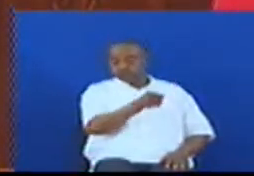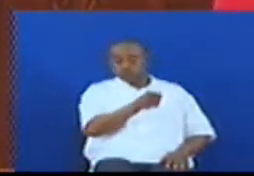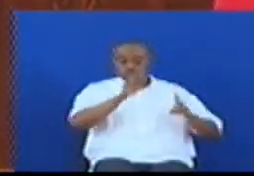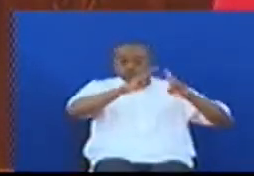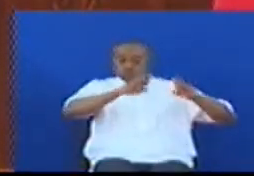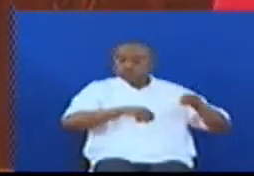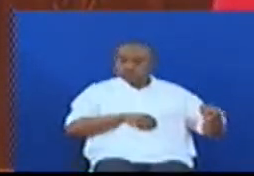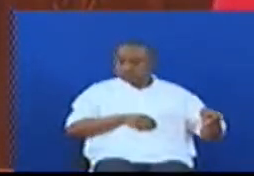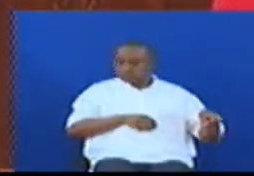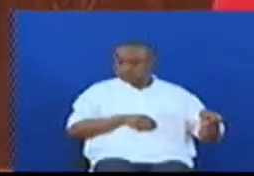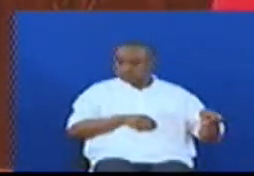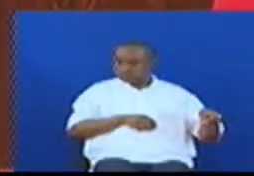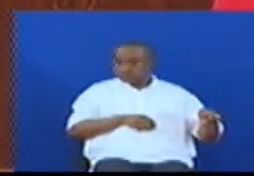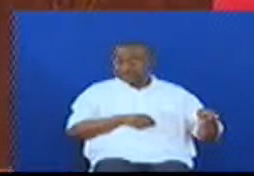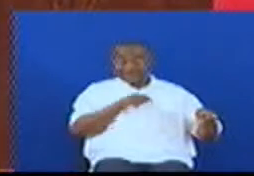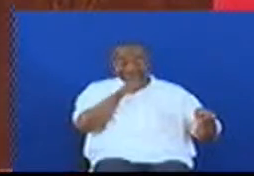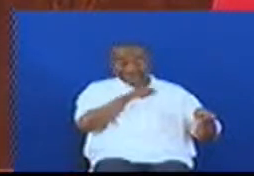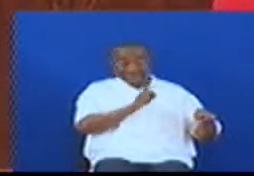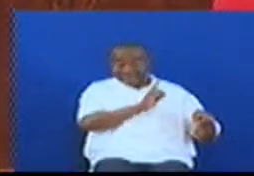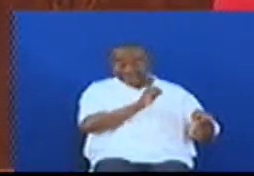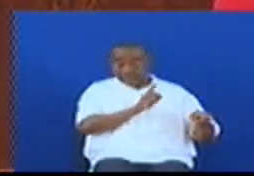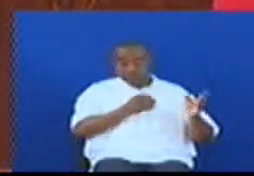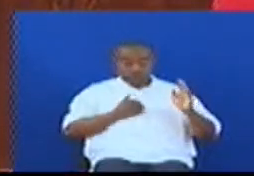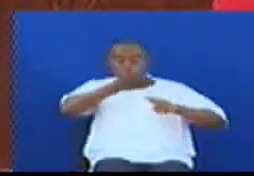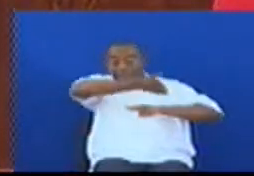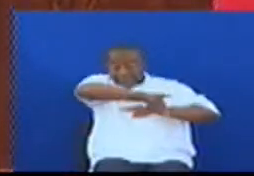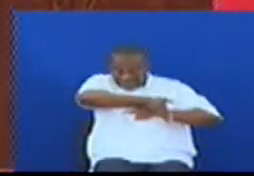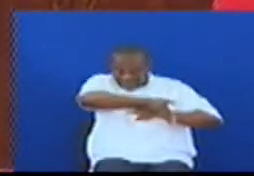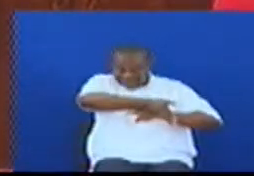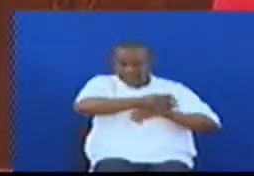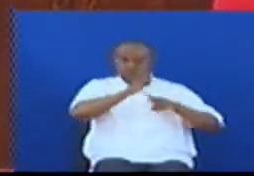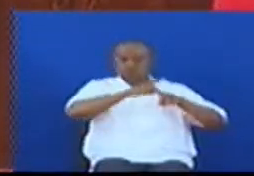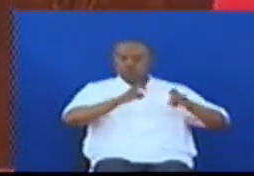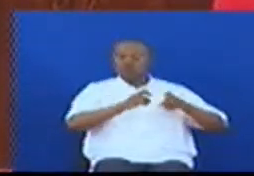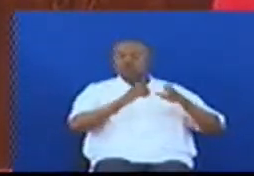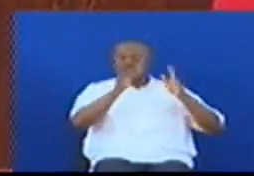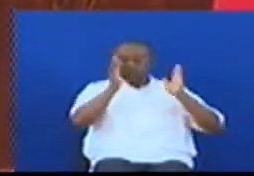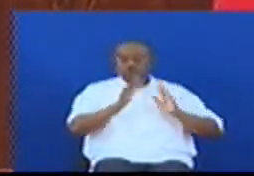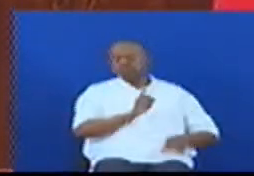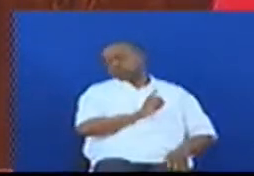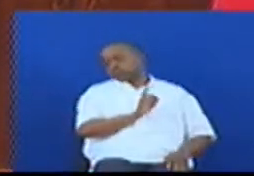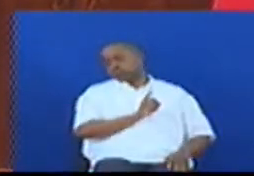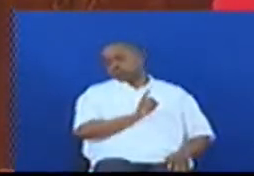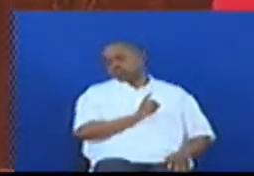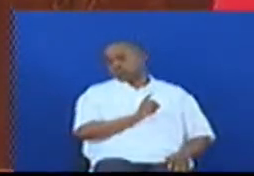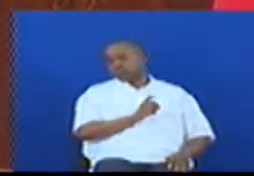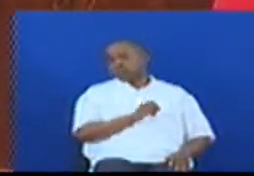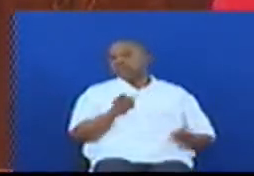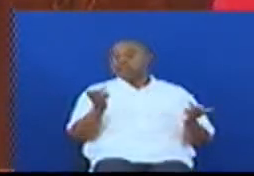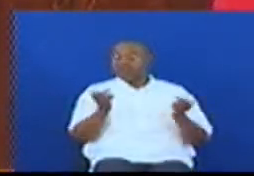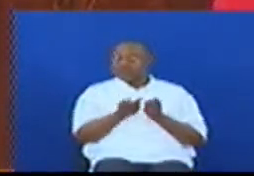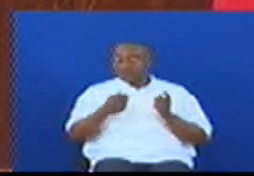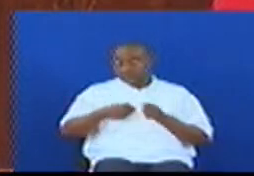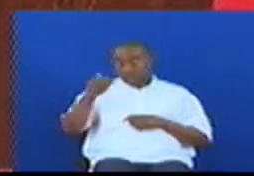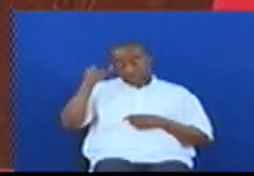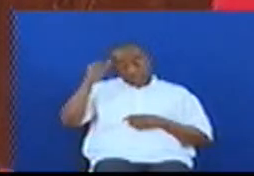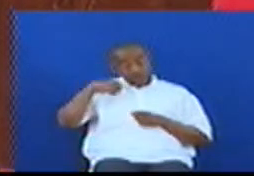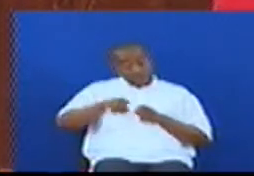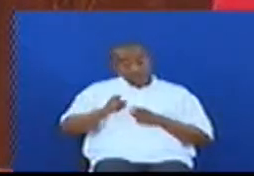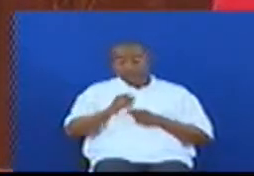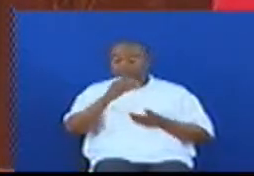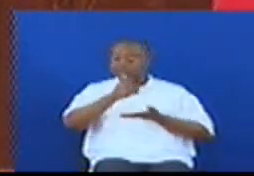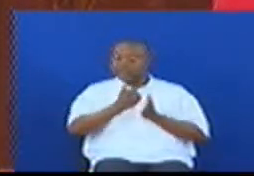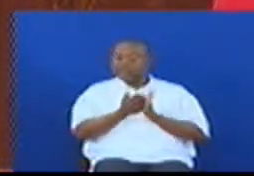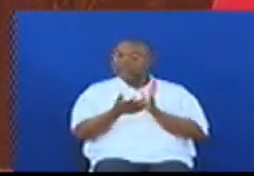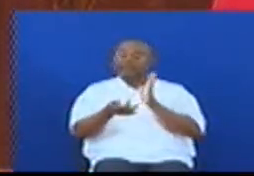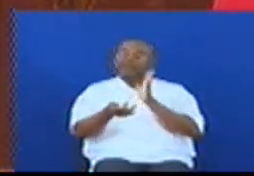ili wasiweze kuinfluence ukaguzi wa CAG. Lakini pia ningependa kushauri kwenye tehama, kwa sababu